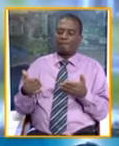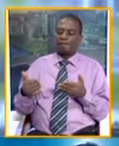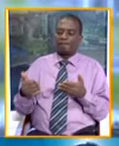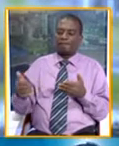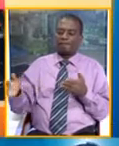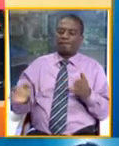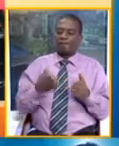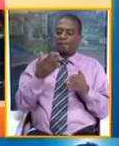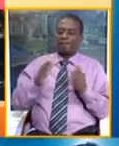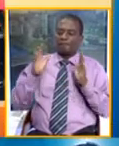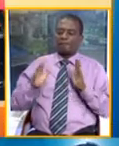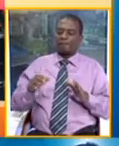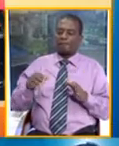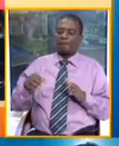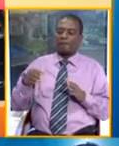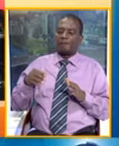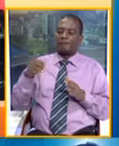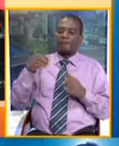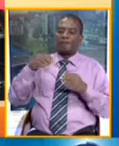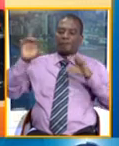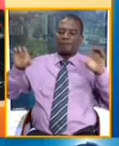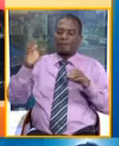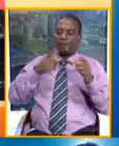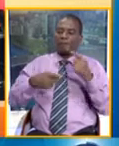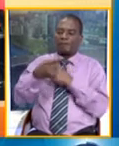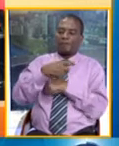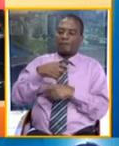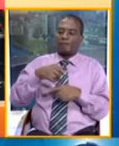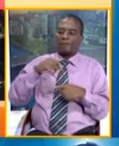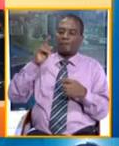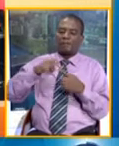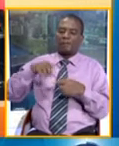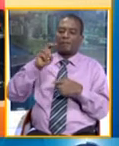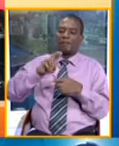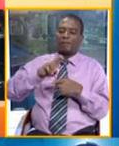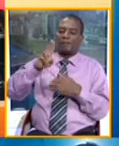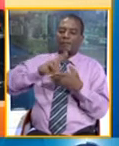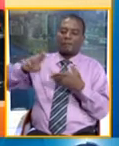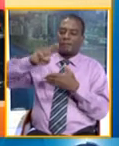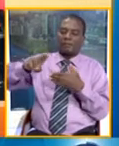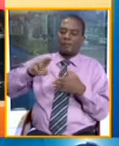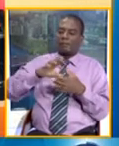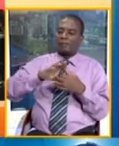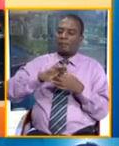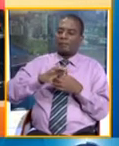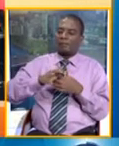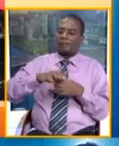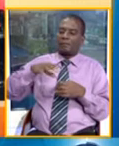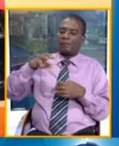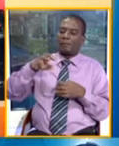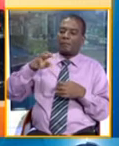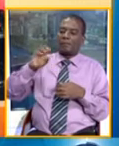été célébrée il y a quelques jours à l'université Félix Houphouët-Boigny de Cocody. Il s'agit de Wéré-Wéré Gliking